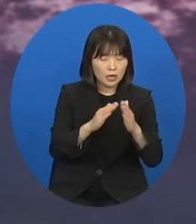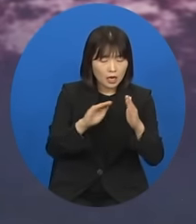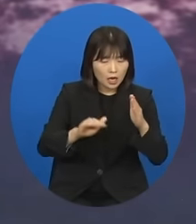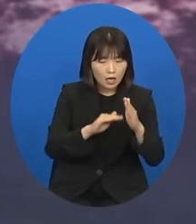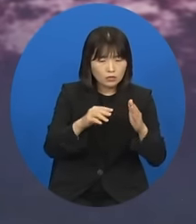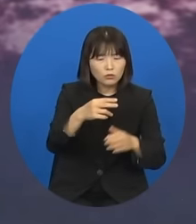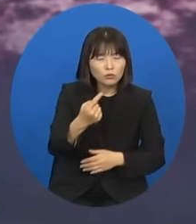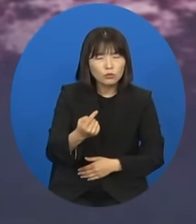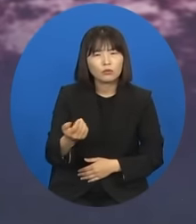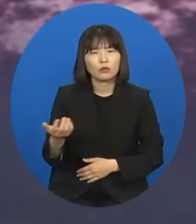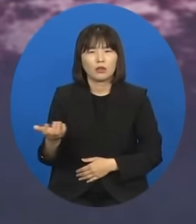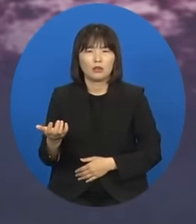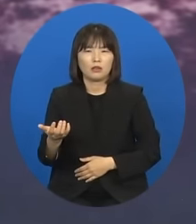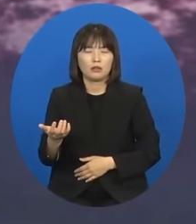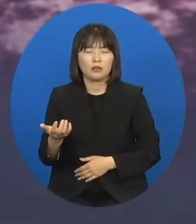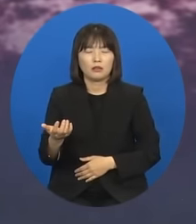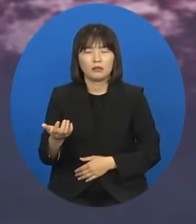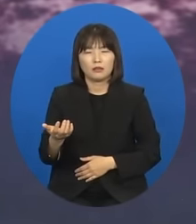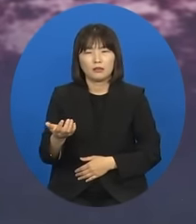수 있습니까